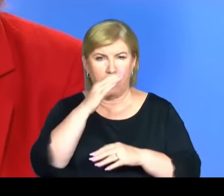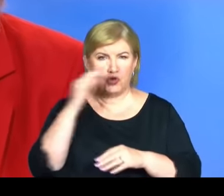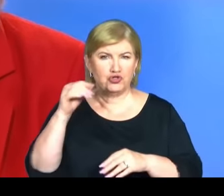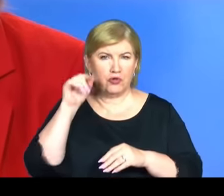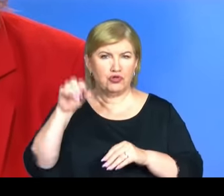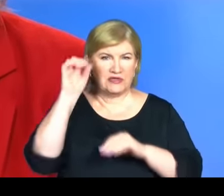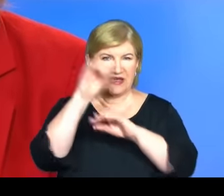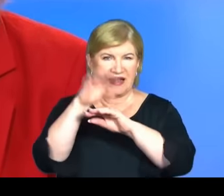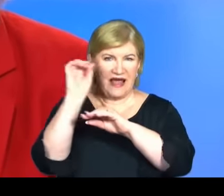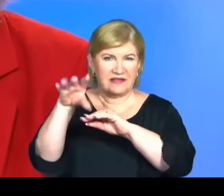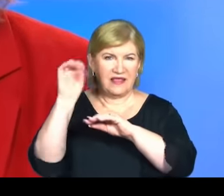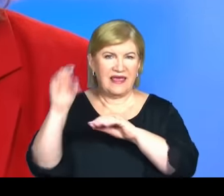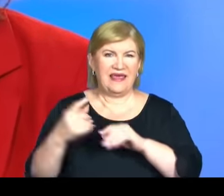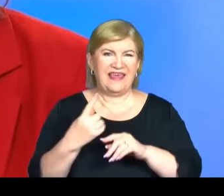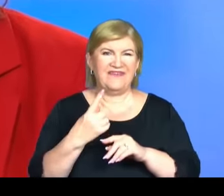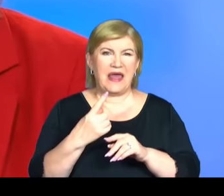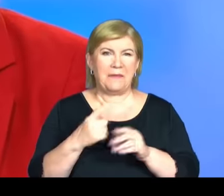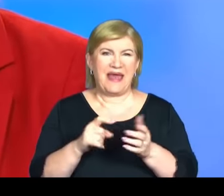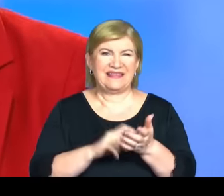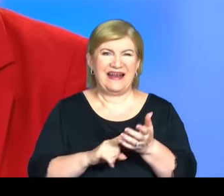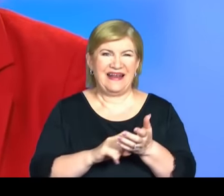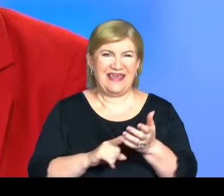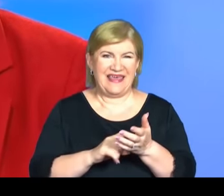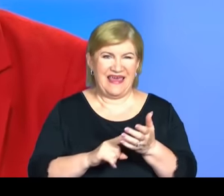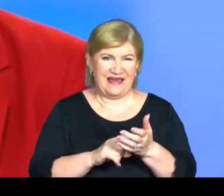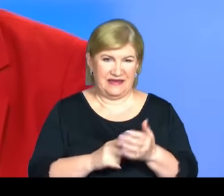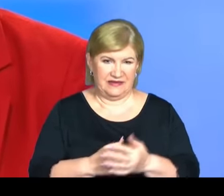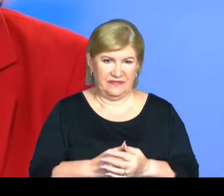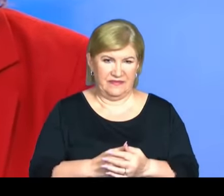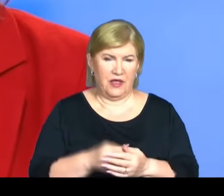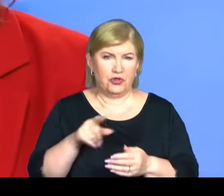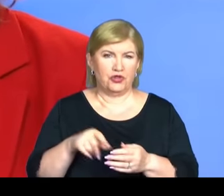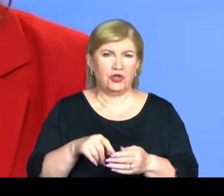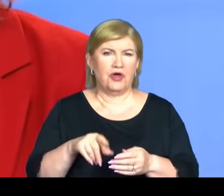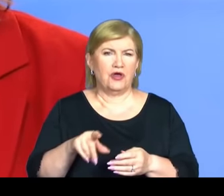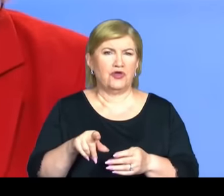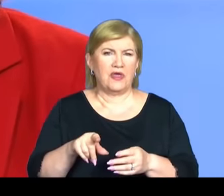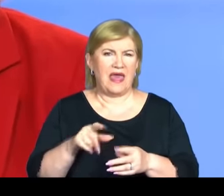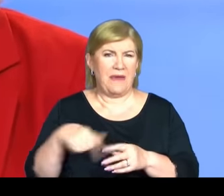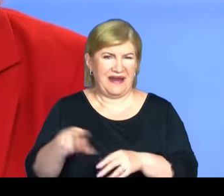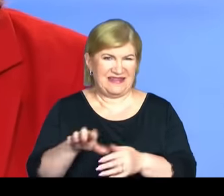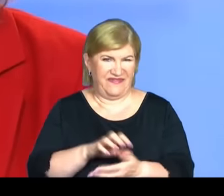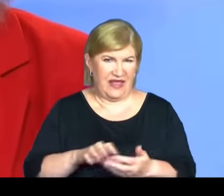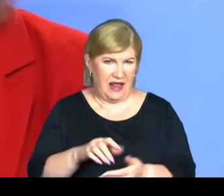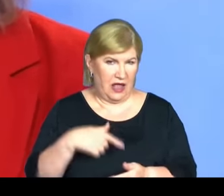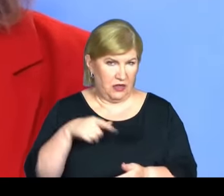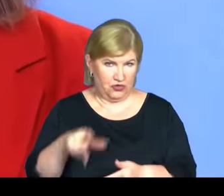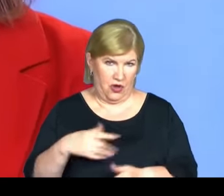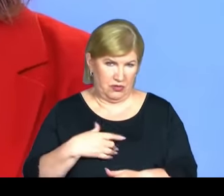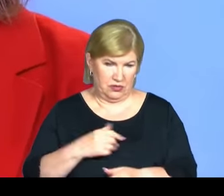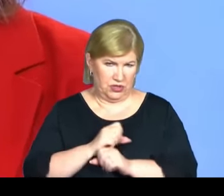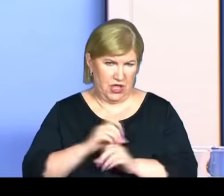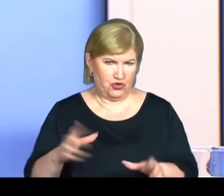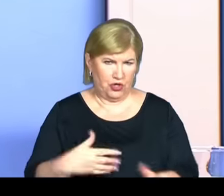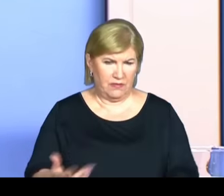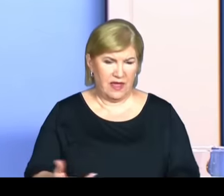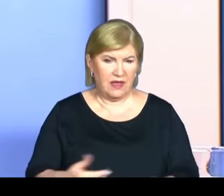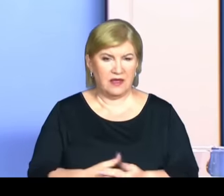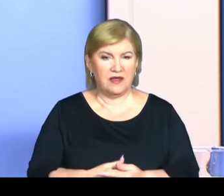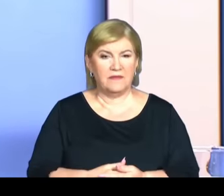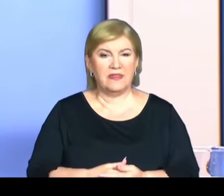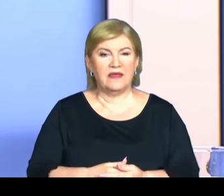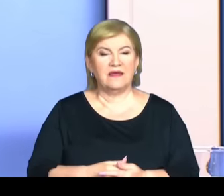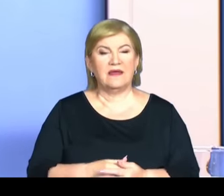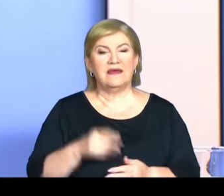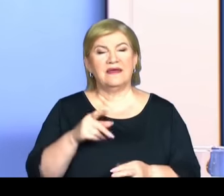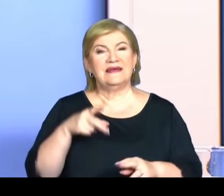schránok ivermektín, liek na očervovanie zvierat. Tak takéto blúdy my sme určite nešírili. No. Ale v prípade, dajme tomu, zásahu